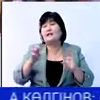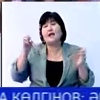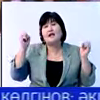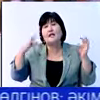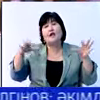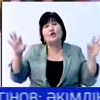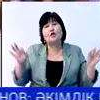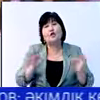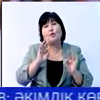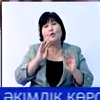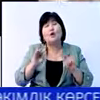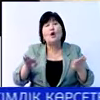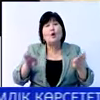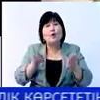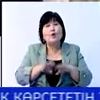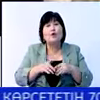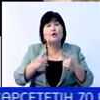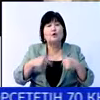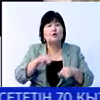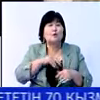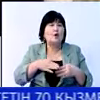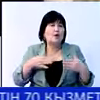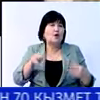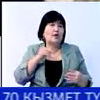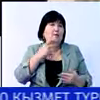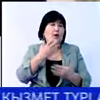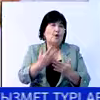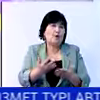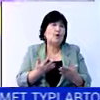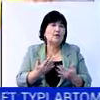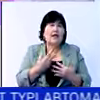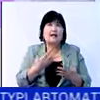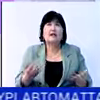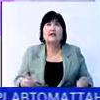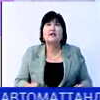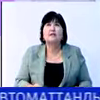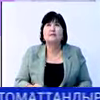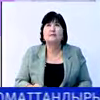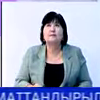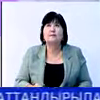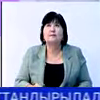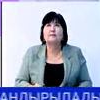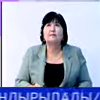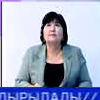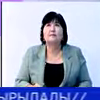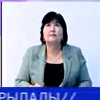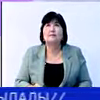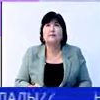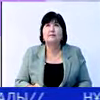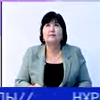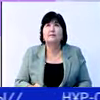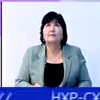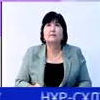пен музыканың көркем үйлесімі ұжымның үлкен еңбегінің көрінісін аңғартқандай. Менің көмегіме